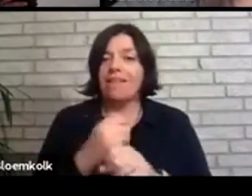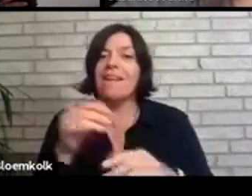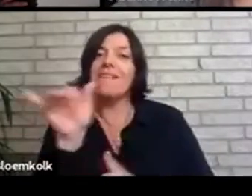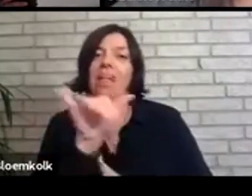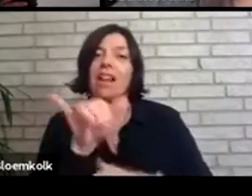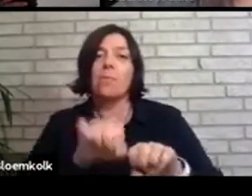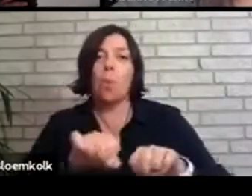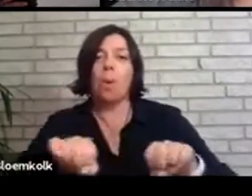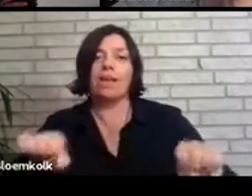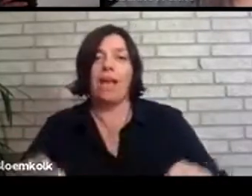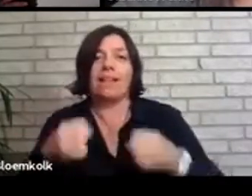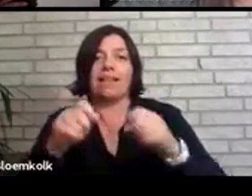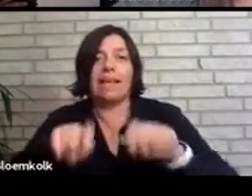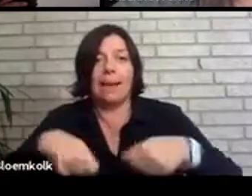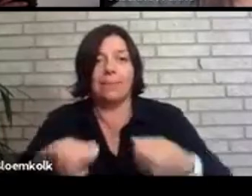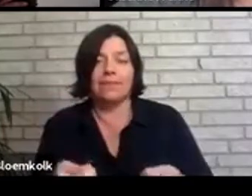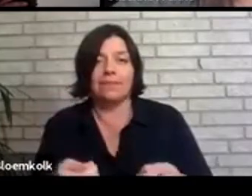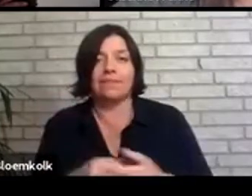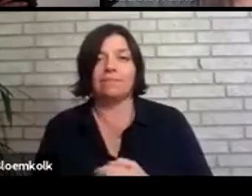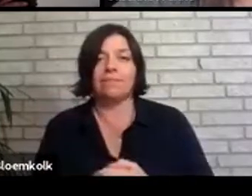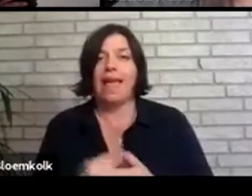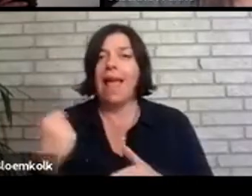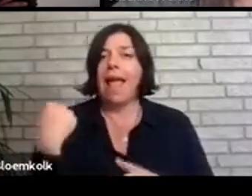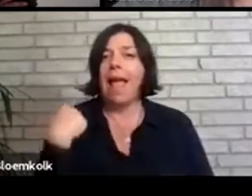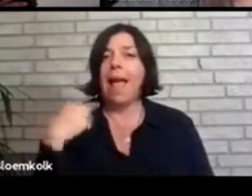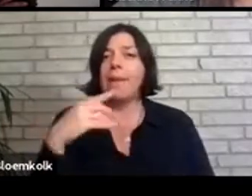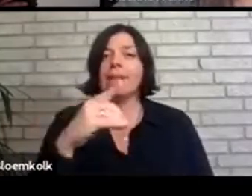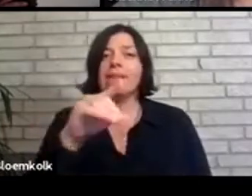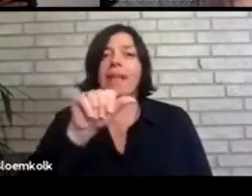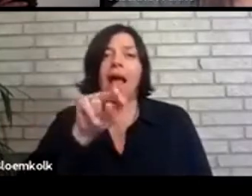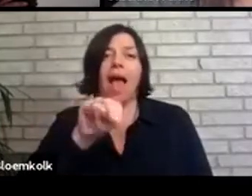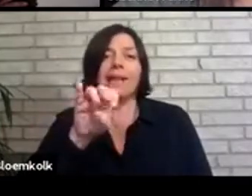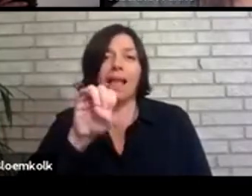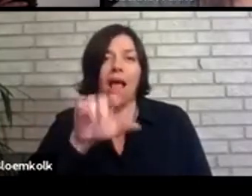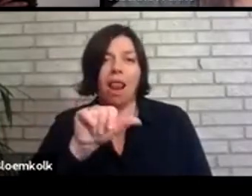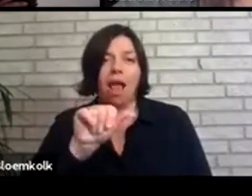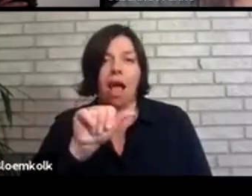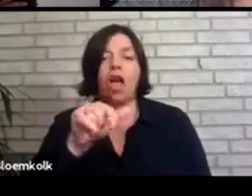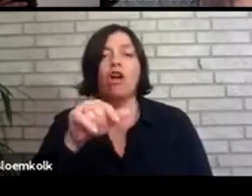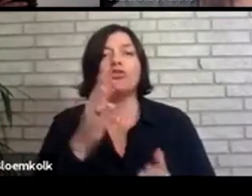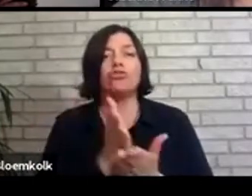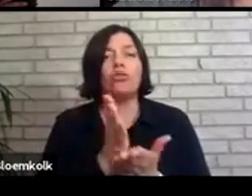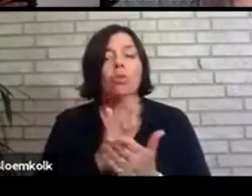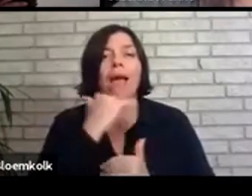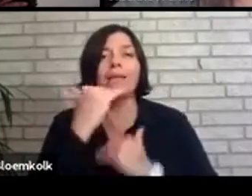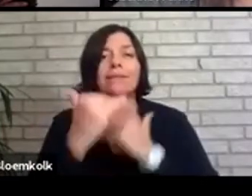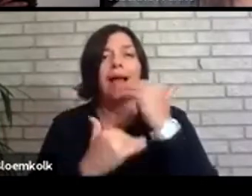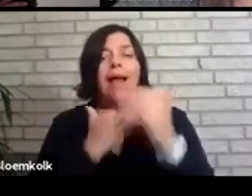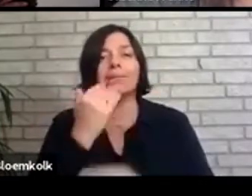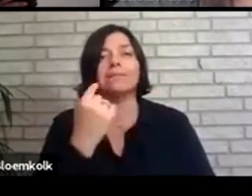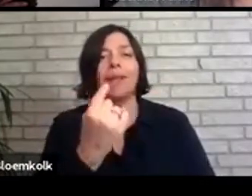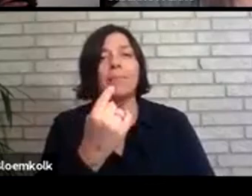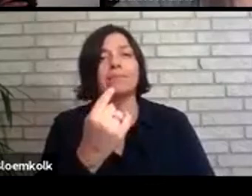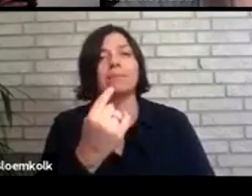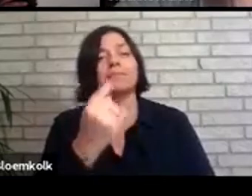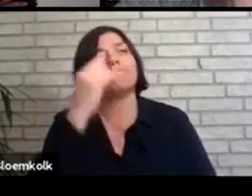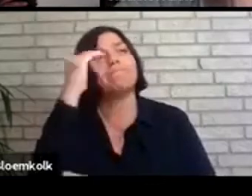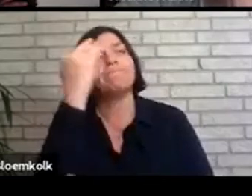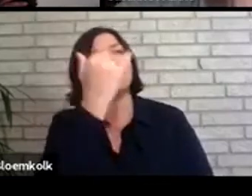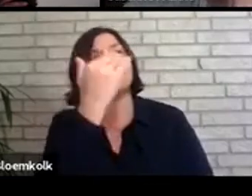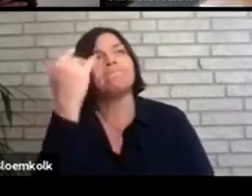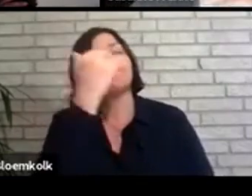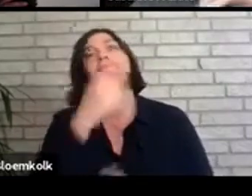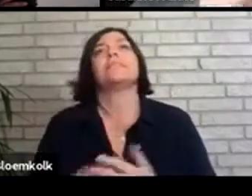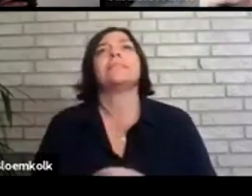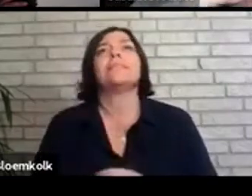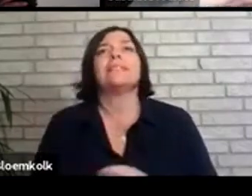Beziehungsweise, Daniela hatte das eingebracht, ein Punkt, der mich sehr interessiert, wie können wir es schaffen, vor allen Dingen vereinzelte